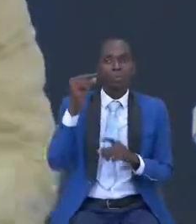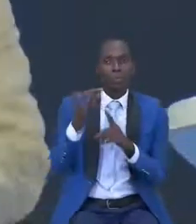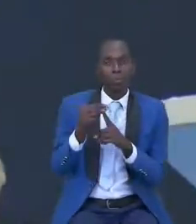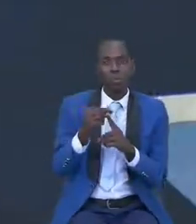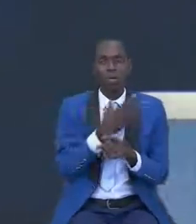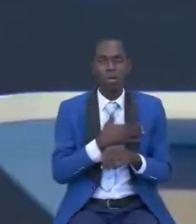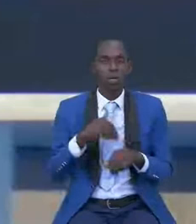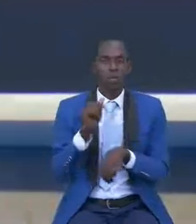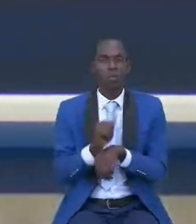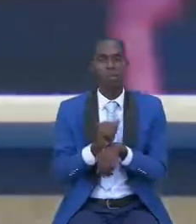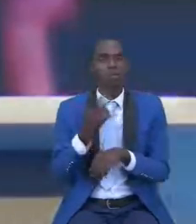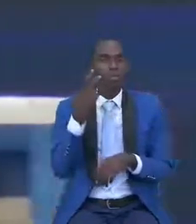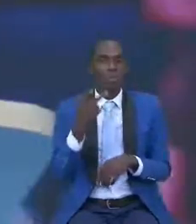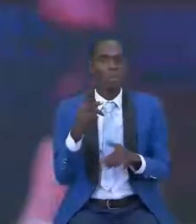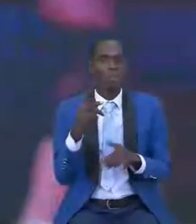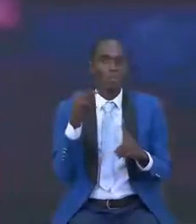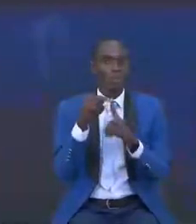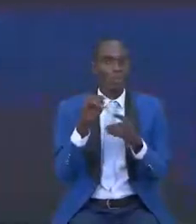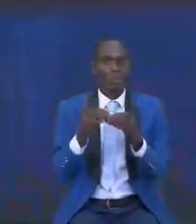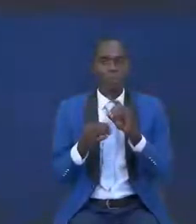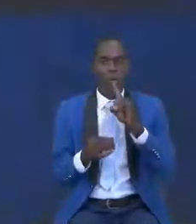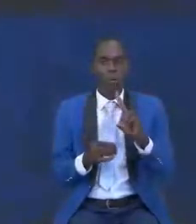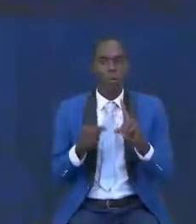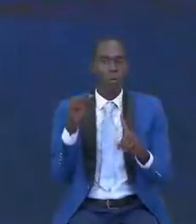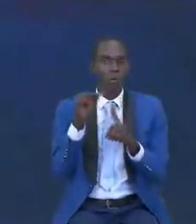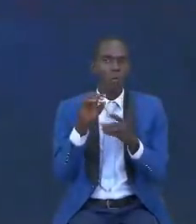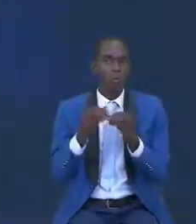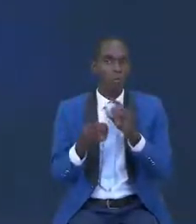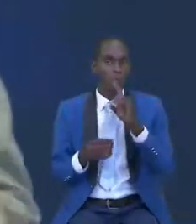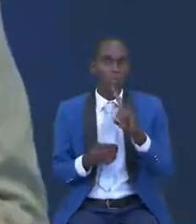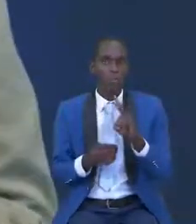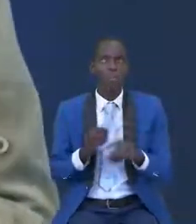suffisance de sa parole et de ses œuvres. Le